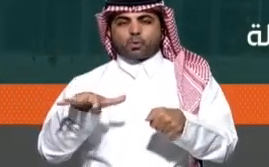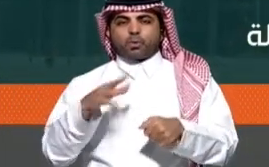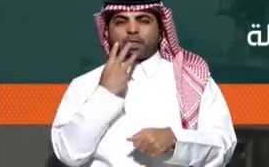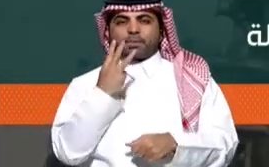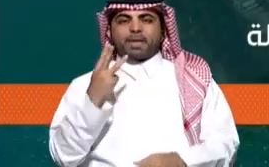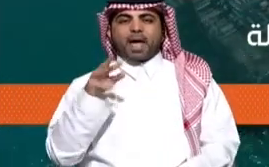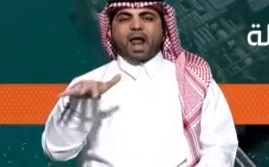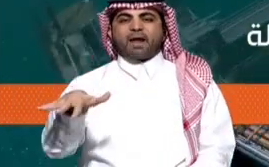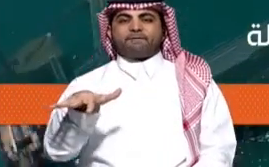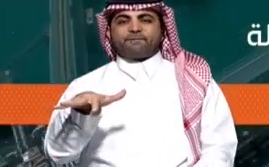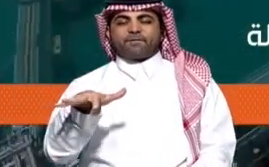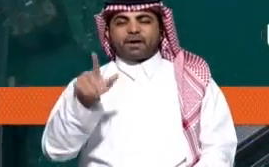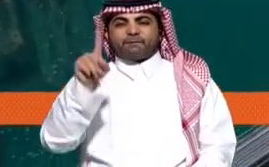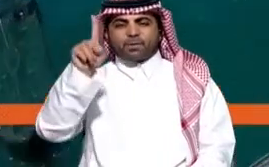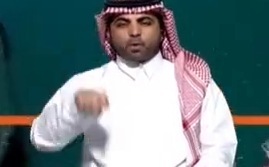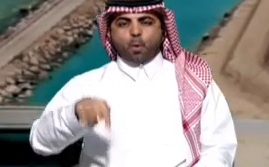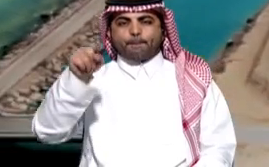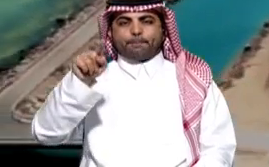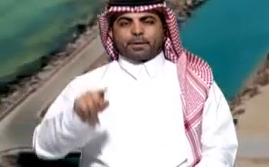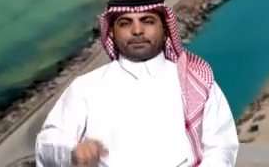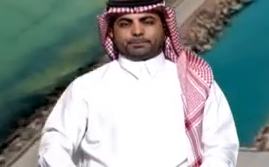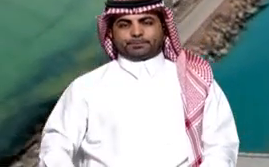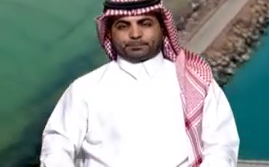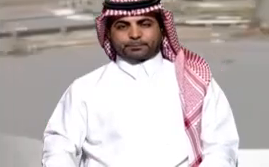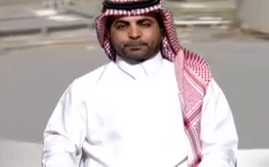ألف برميل يوميا.